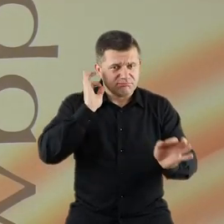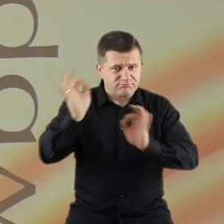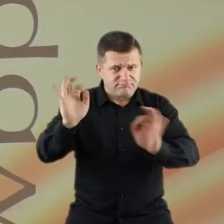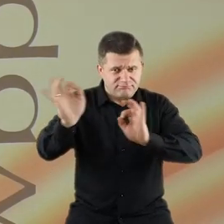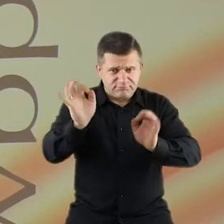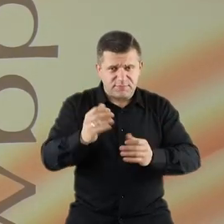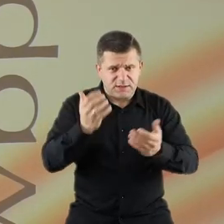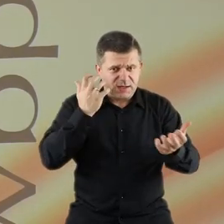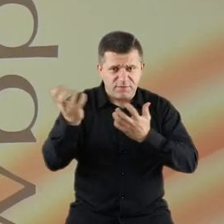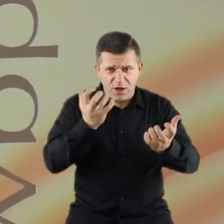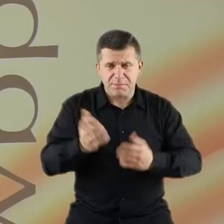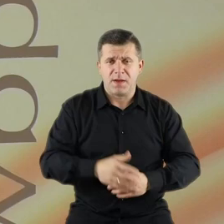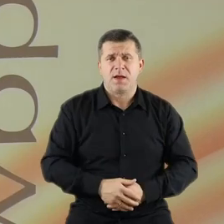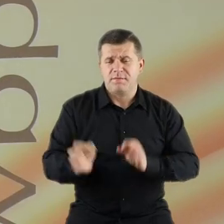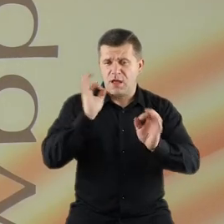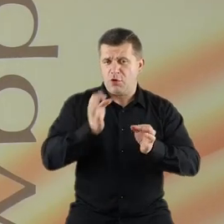doniesienia